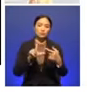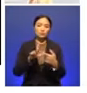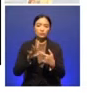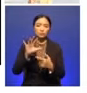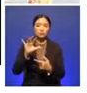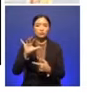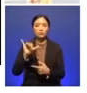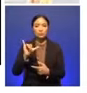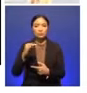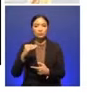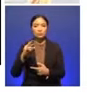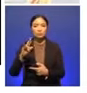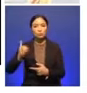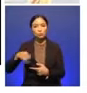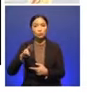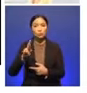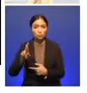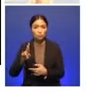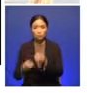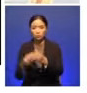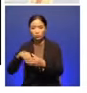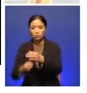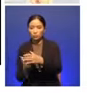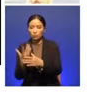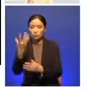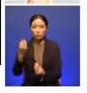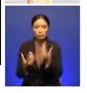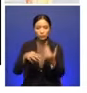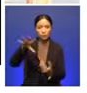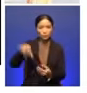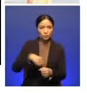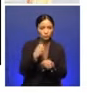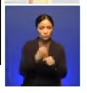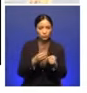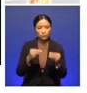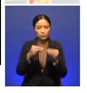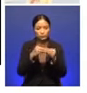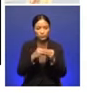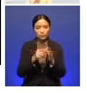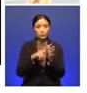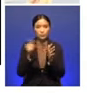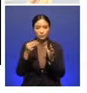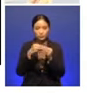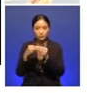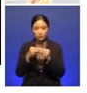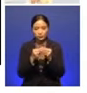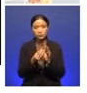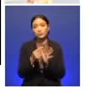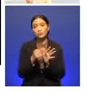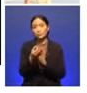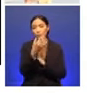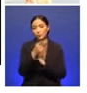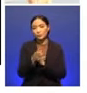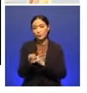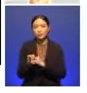การเอามาทำให้มันก็เรียกว่าถูกวิธีนะคะแล้วก็เอามาใส่เป็นแคปซูลเพราะฉะนั้นตอนนี้เรือนจำเนี่ยนะคะก็จะ